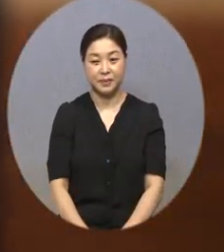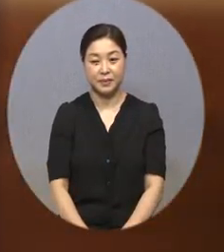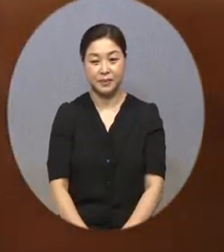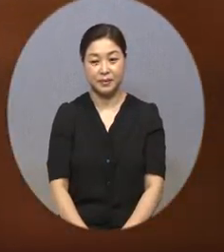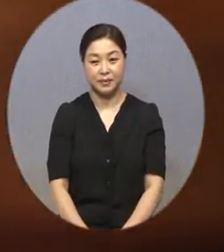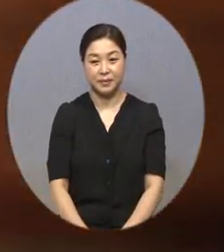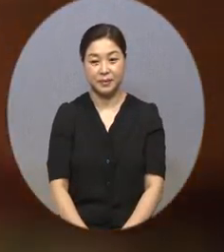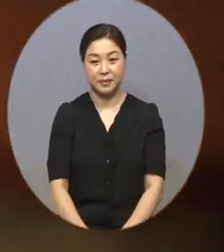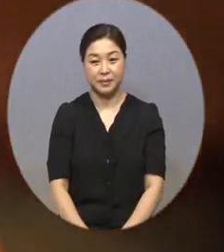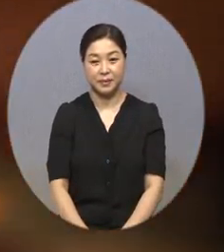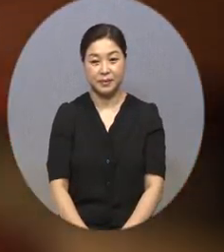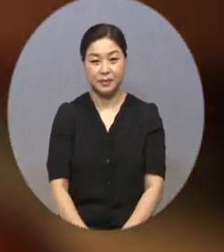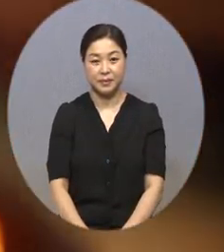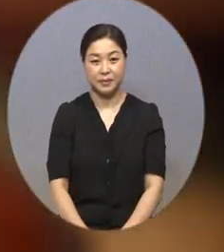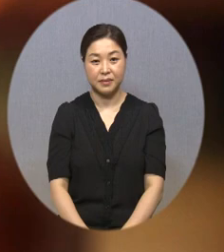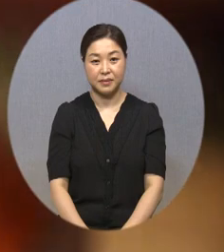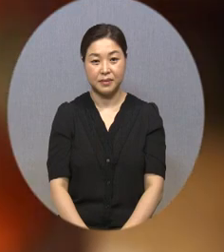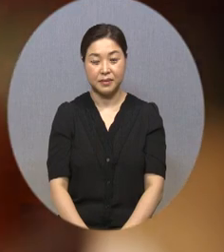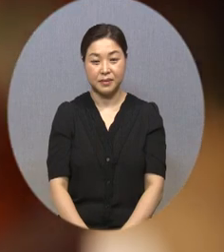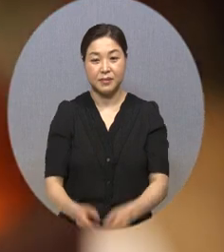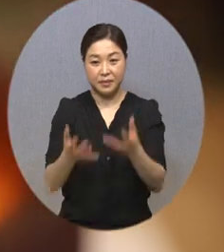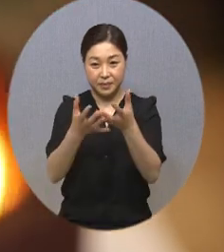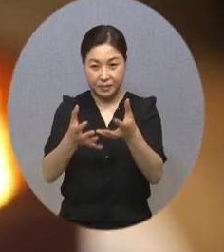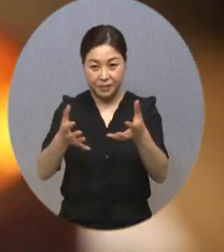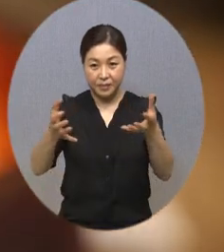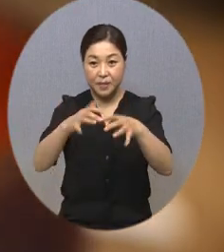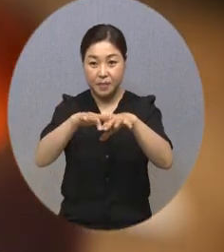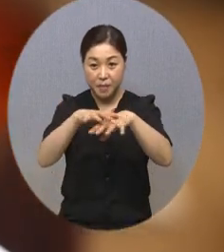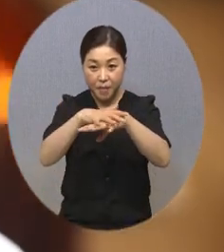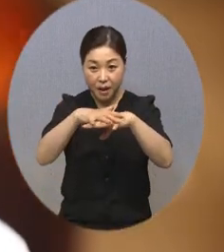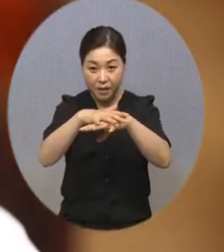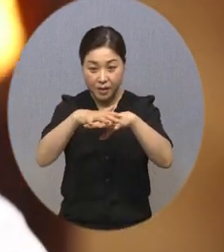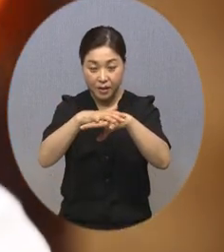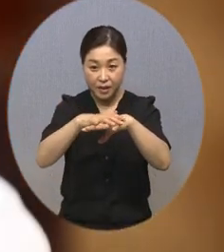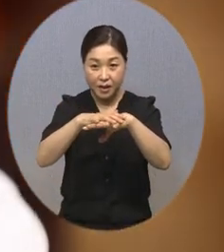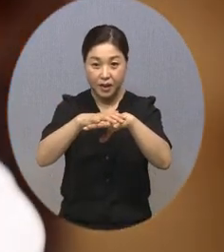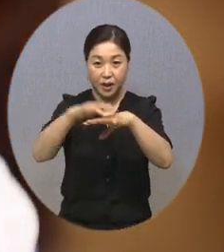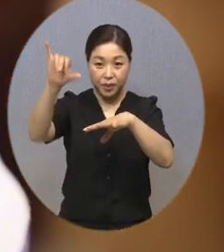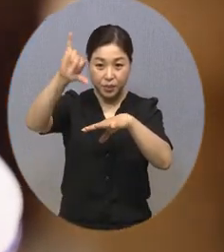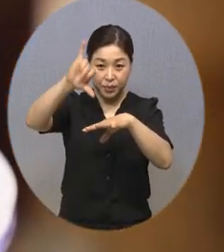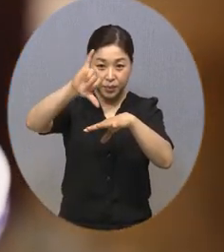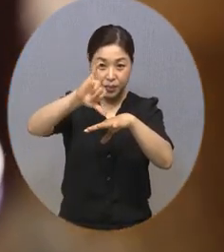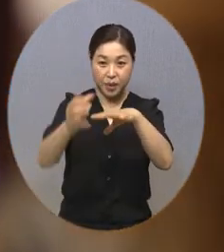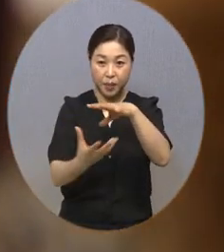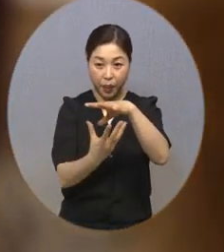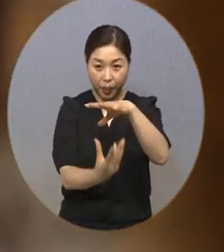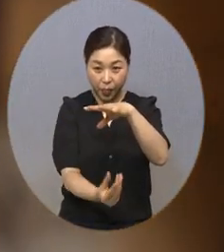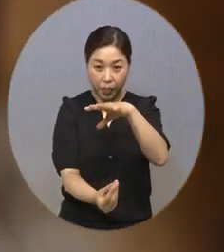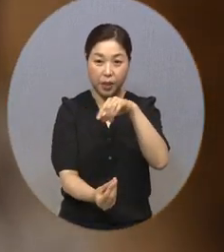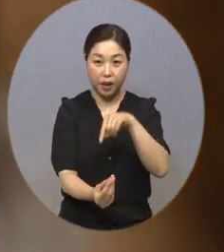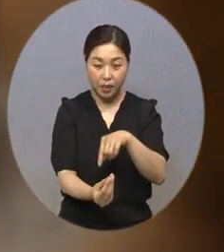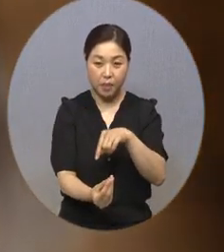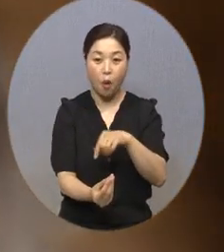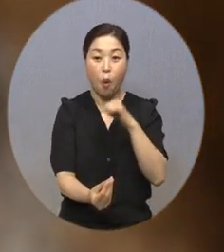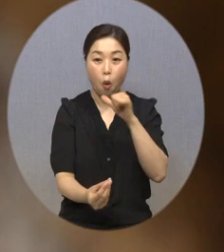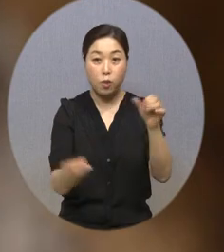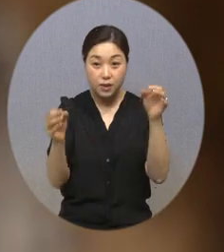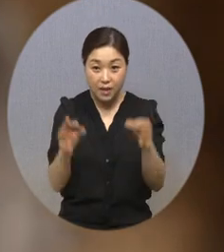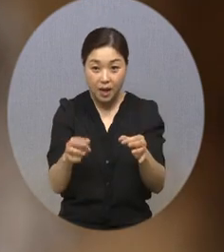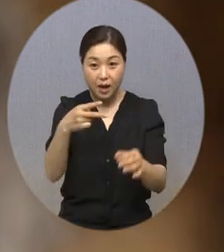거름종이 커피를 돌려 주기만 하면 5분만 의 도치 컵이 만들기 그 참